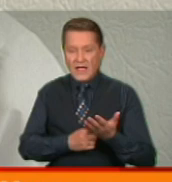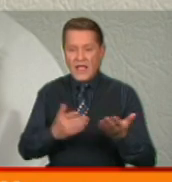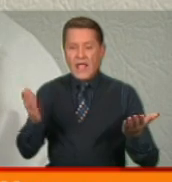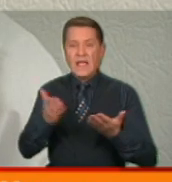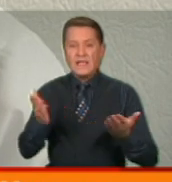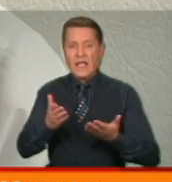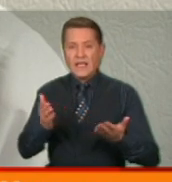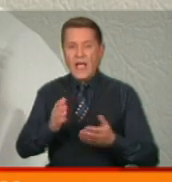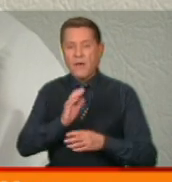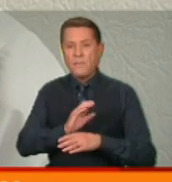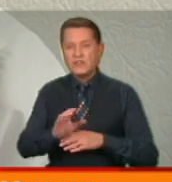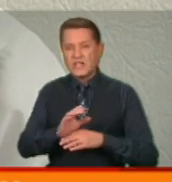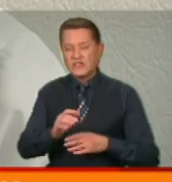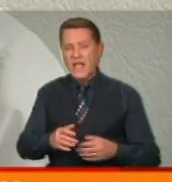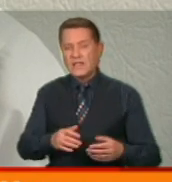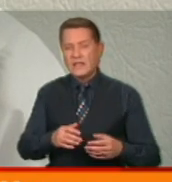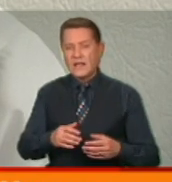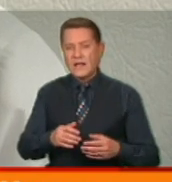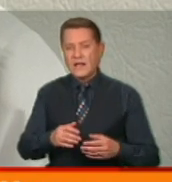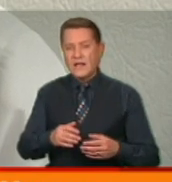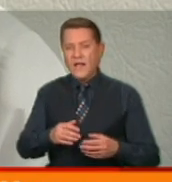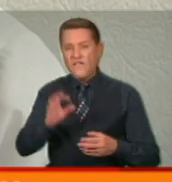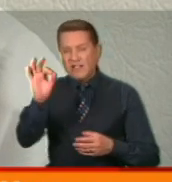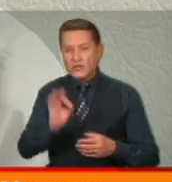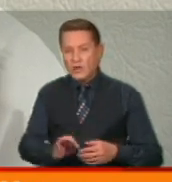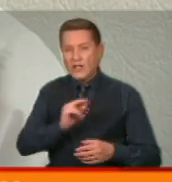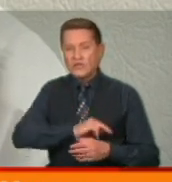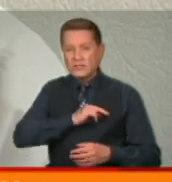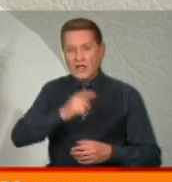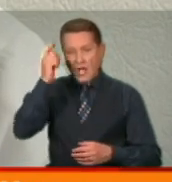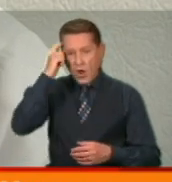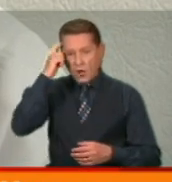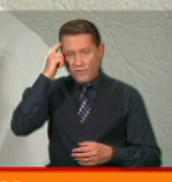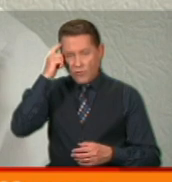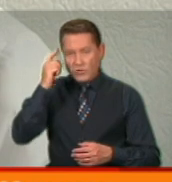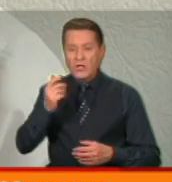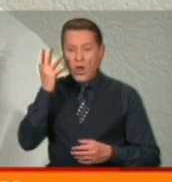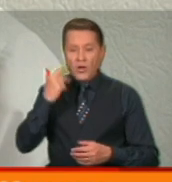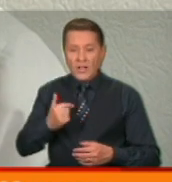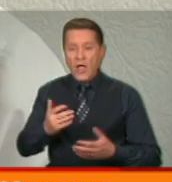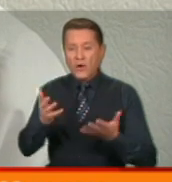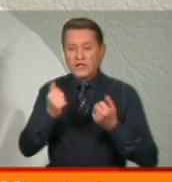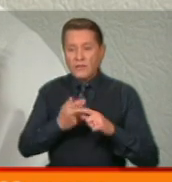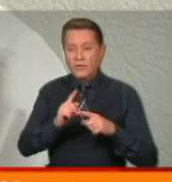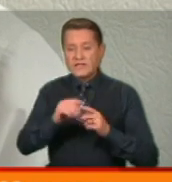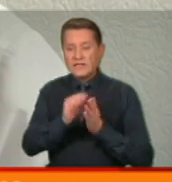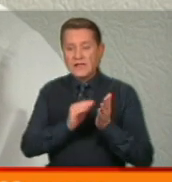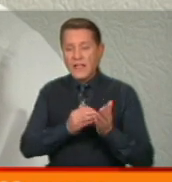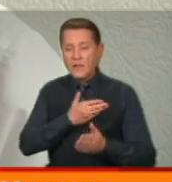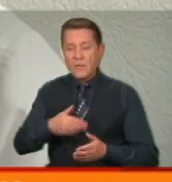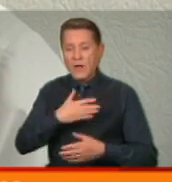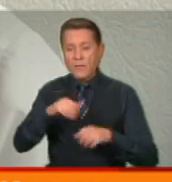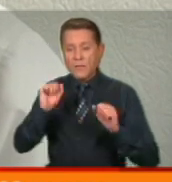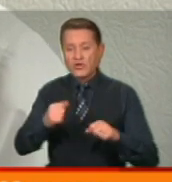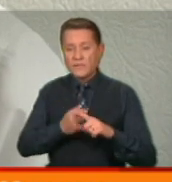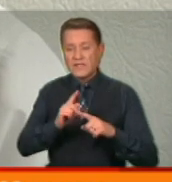постачання, який відсоток функціонування кори головного мозку. Коли ми отримаємо ці дані, об'єктивні, доказові дані, ми можемо сміливо